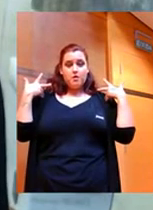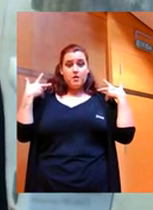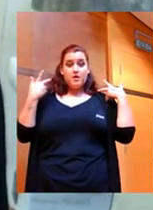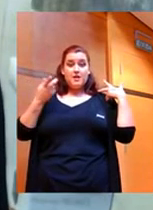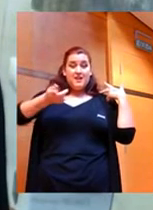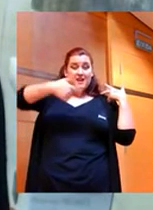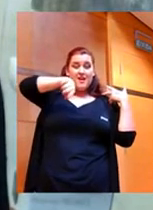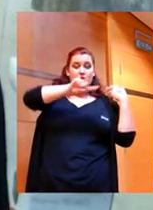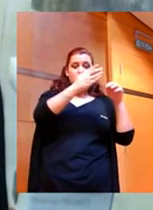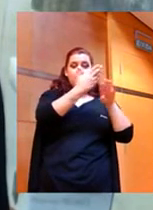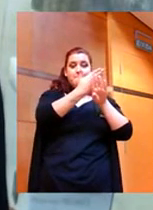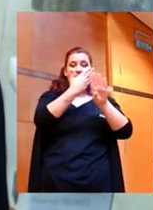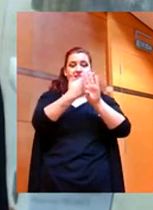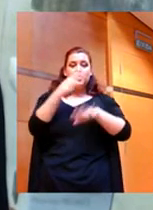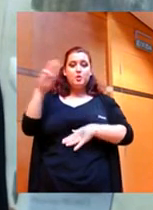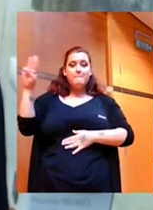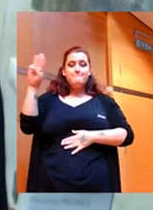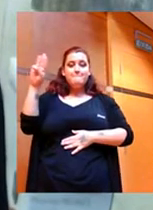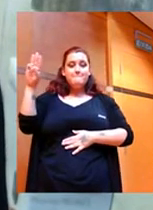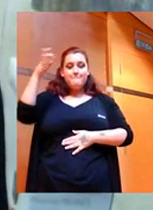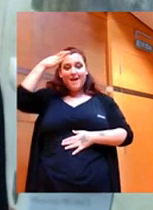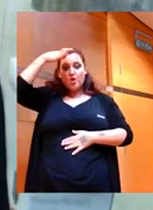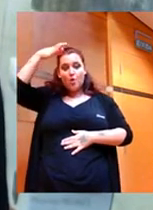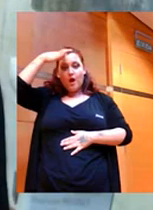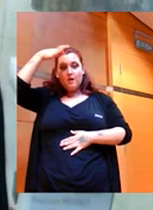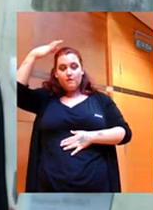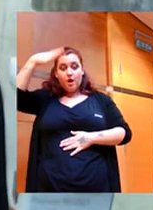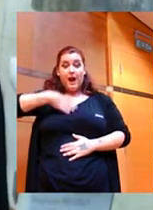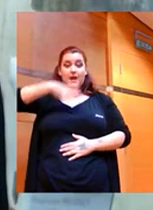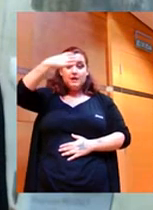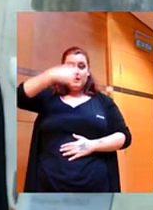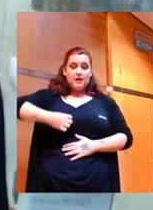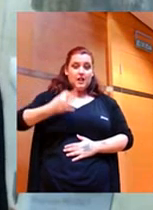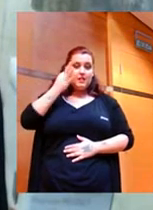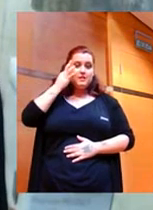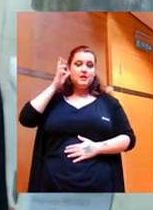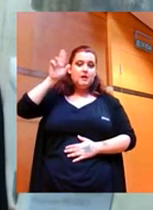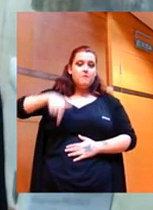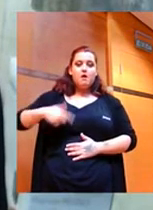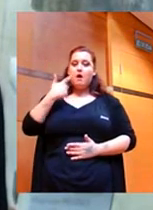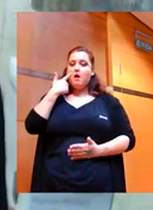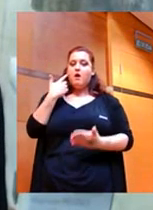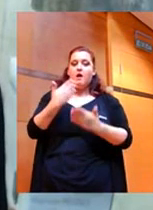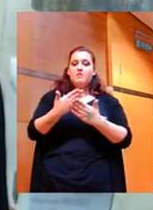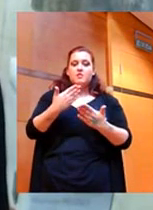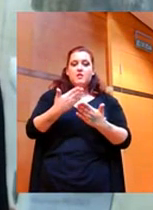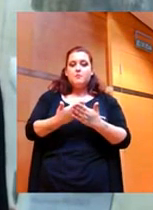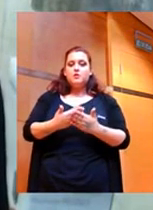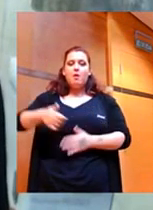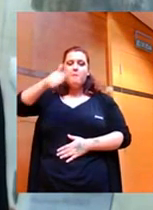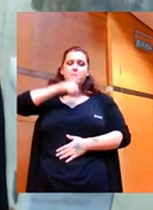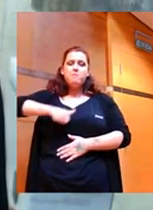veïns de Pedralba i al seu capdavant, l'alcaldessa, ja han de mostrar tindre prou més que paciència